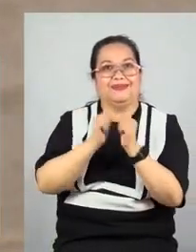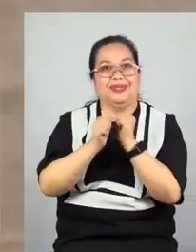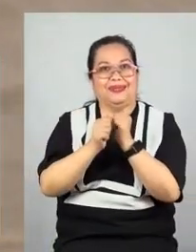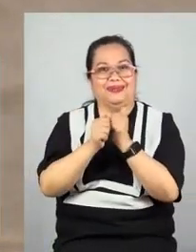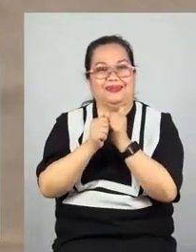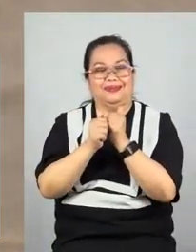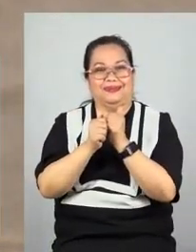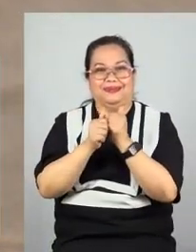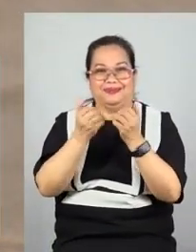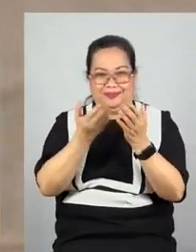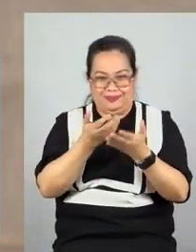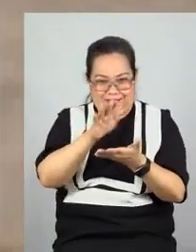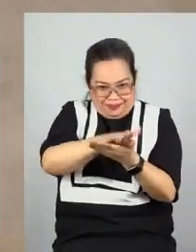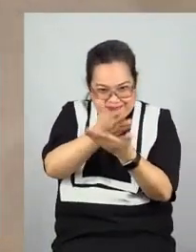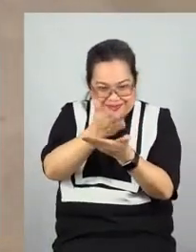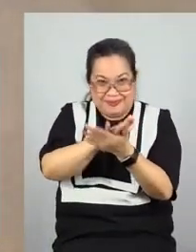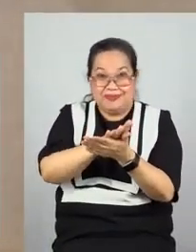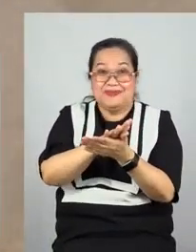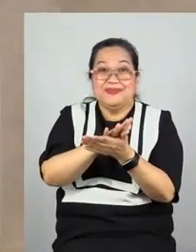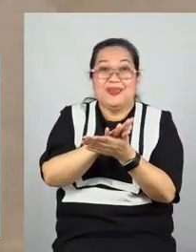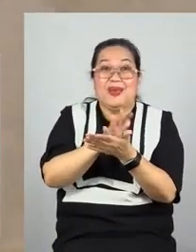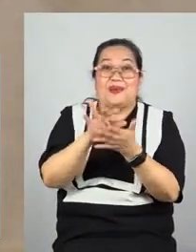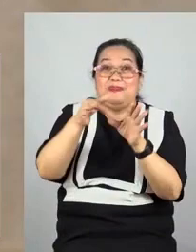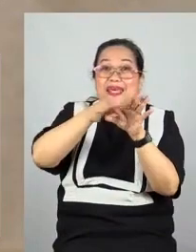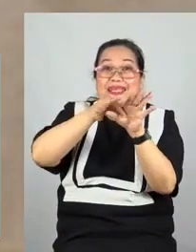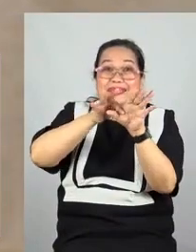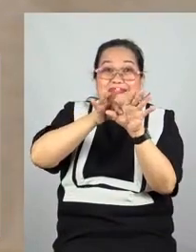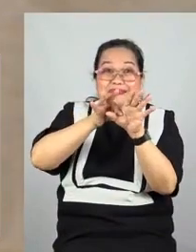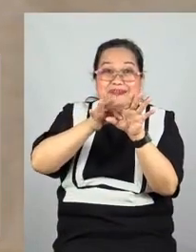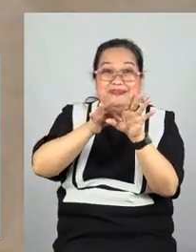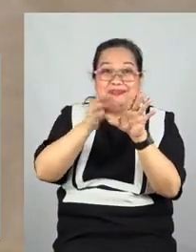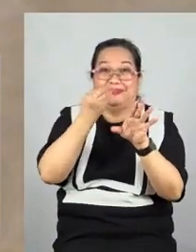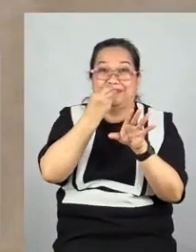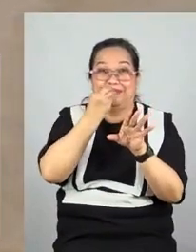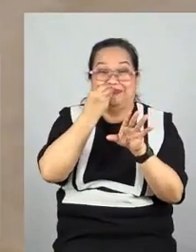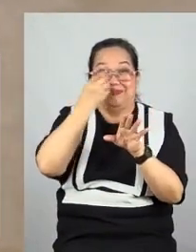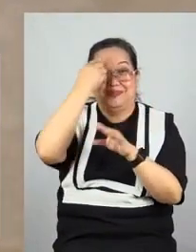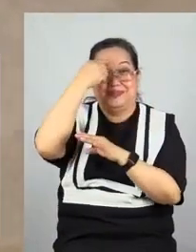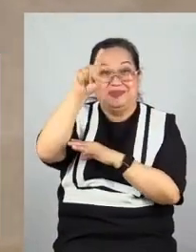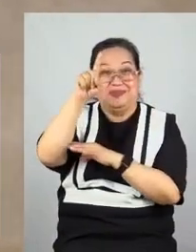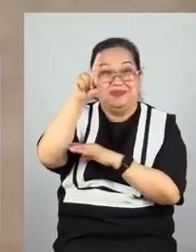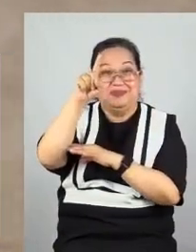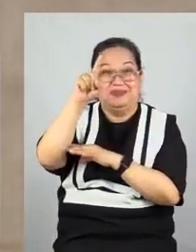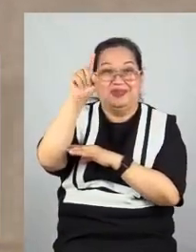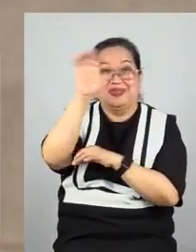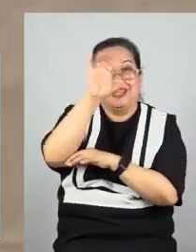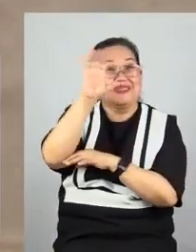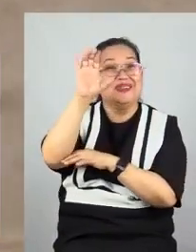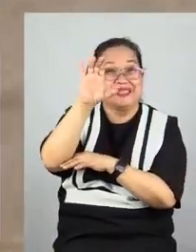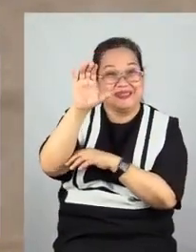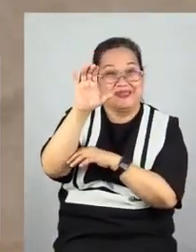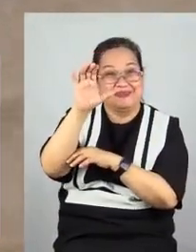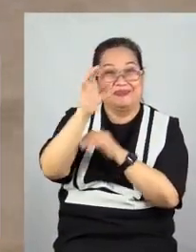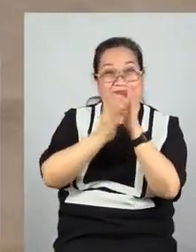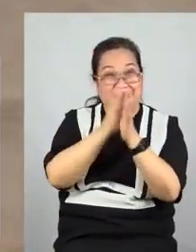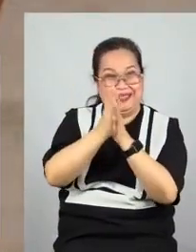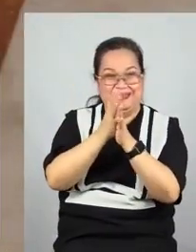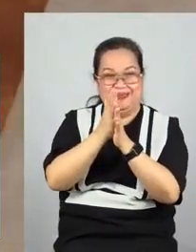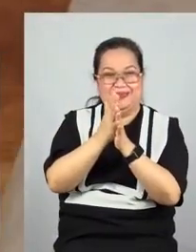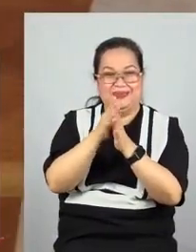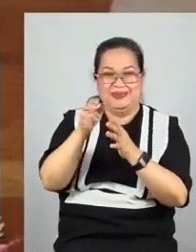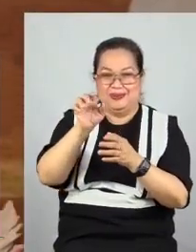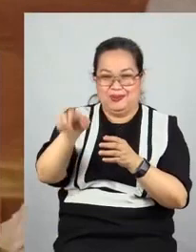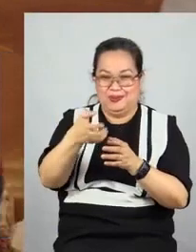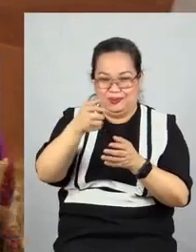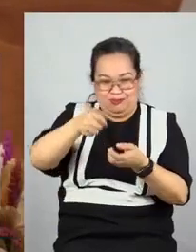Sabihin na natin, nagluto kayo ng putsero, no? Para sa Noche Buena. Pag isinalin niyo